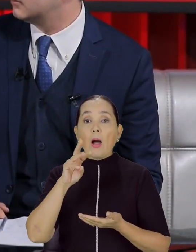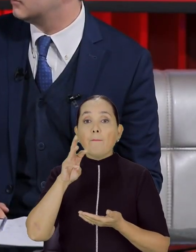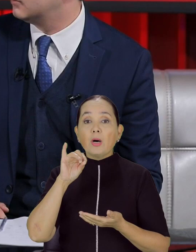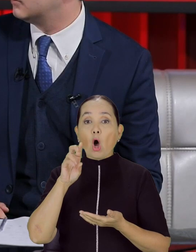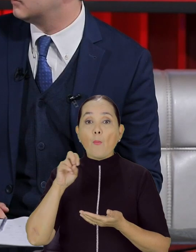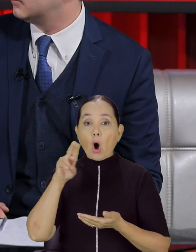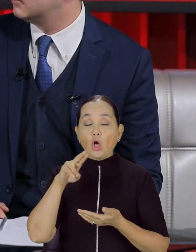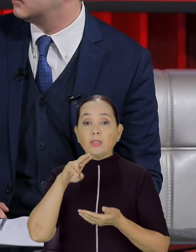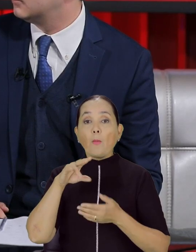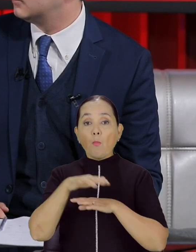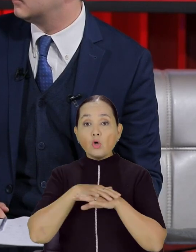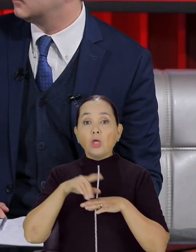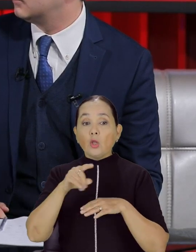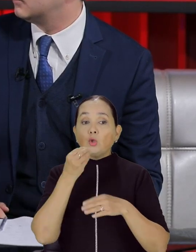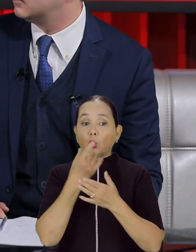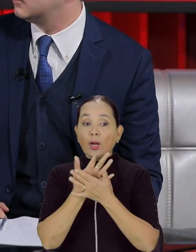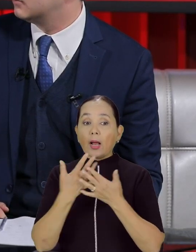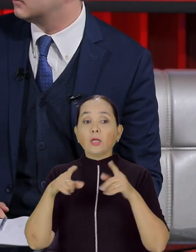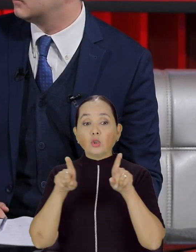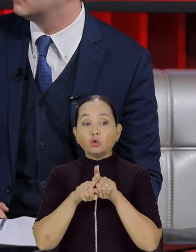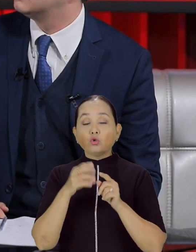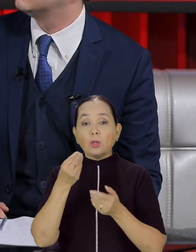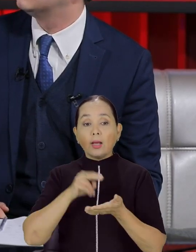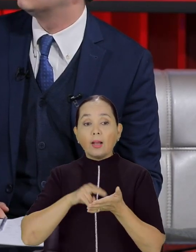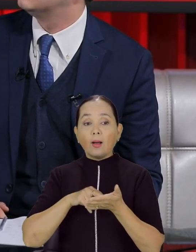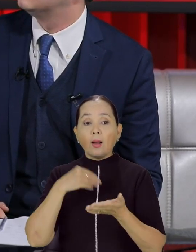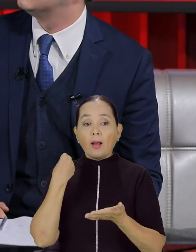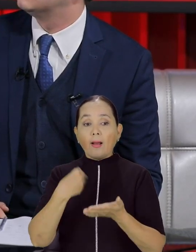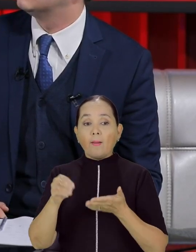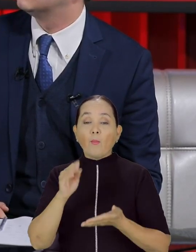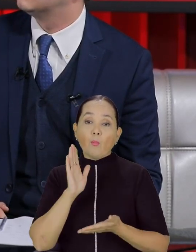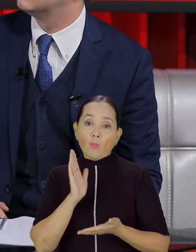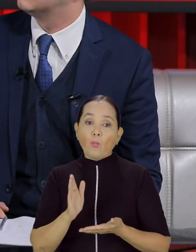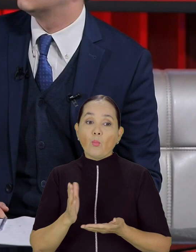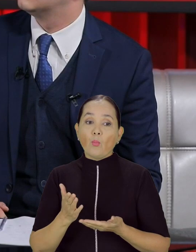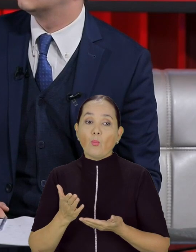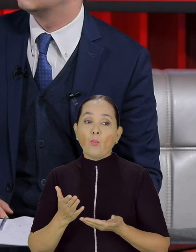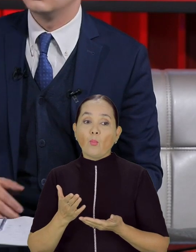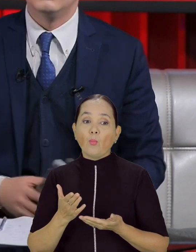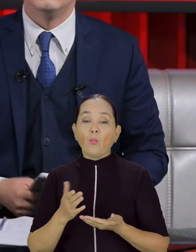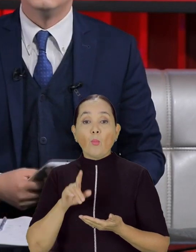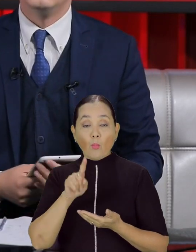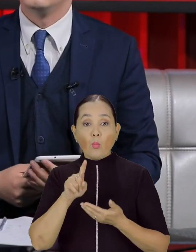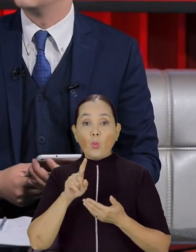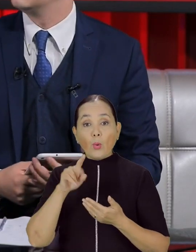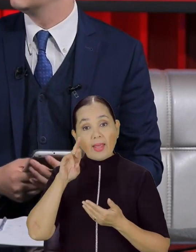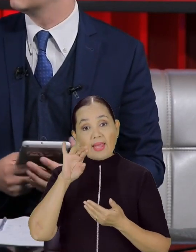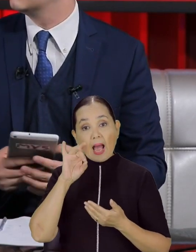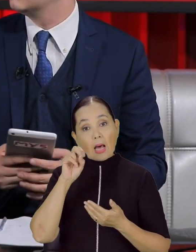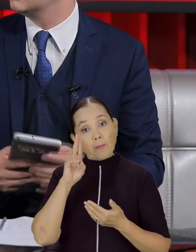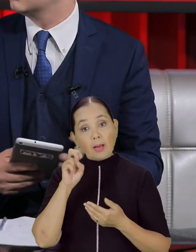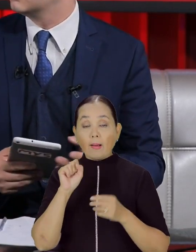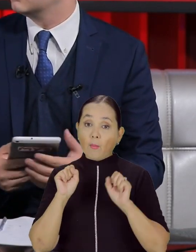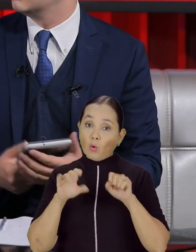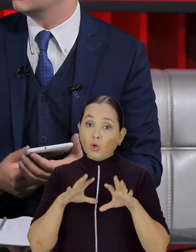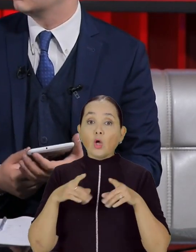Mirobod dehqon bozorlarida shu oziq-ovqatlarni shunday narxlarda xarid qilish mumkin ekan. Demak bu yarmarka bo'lsa kerak,